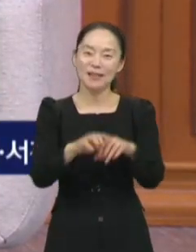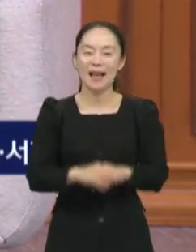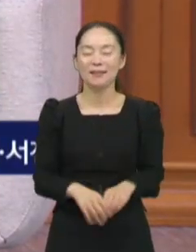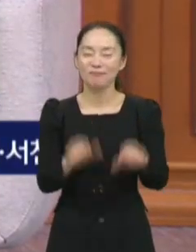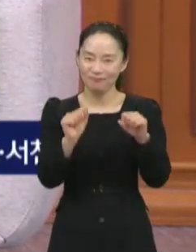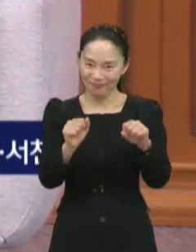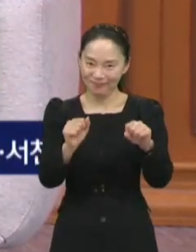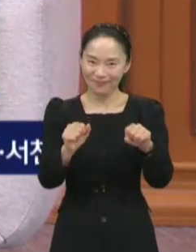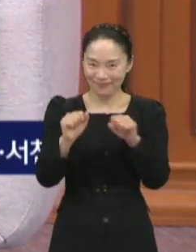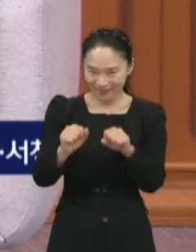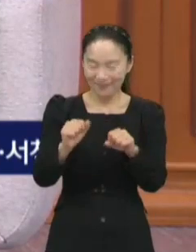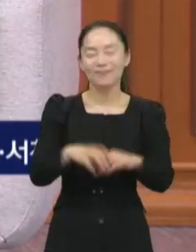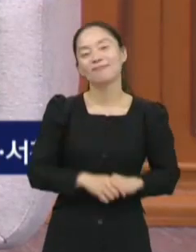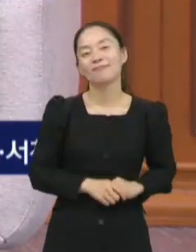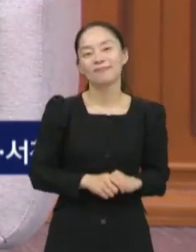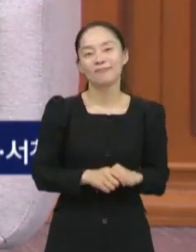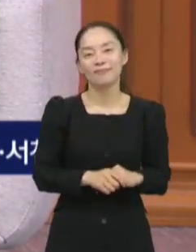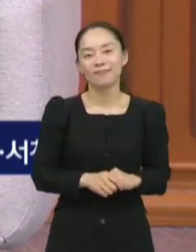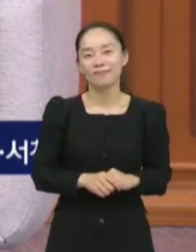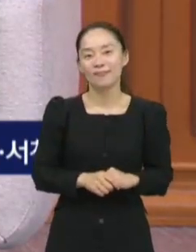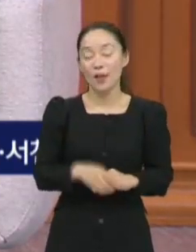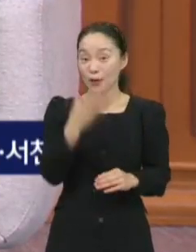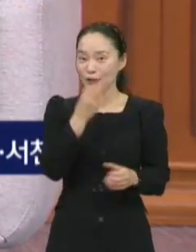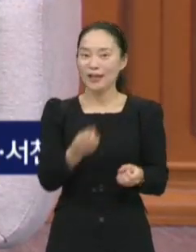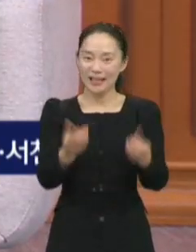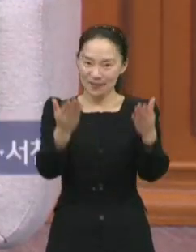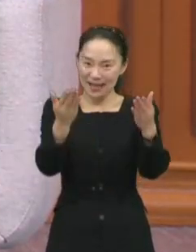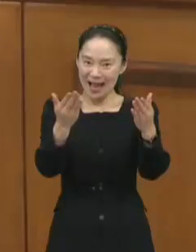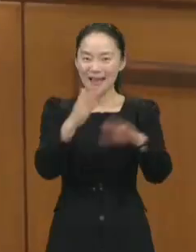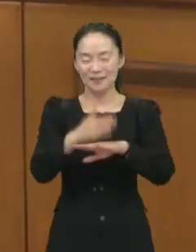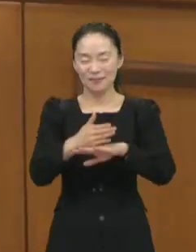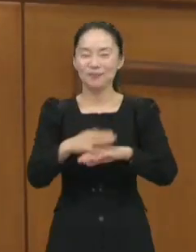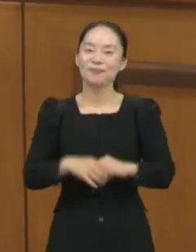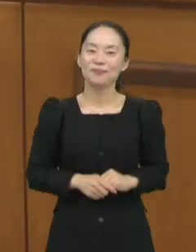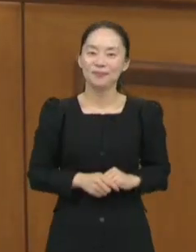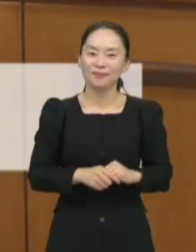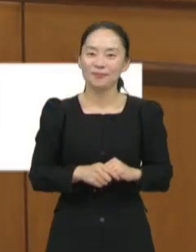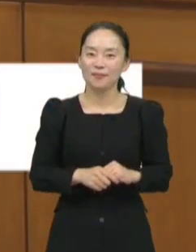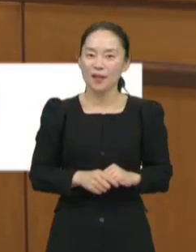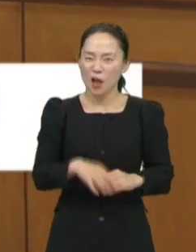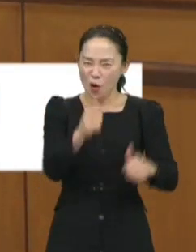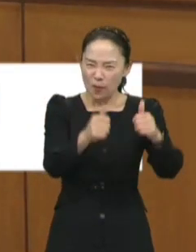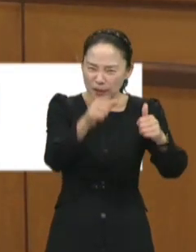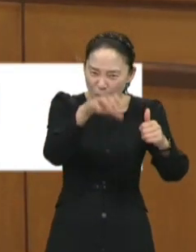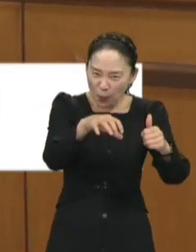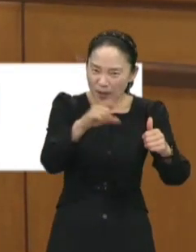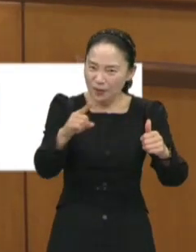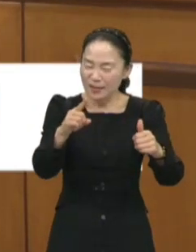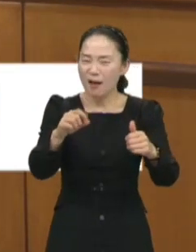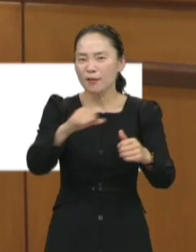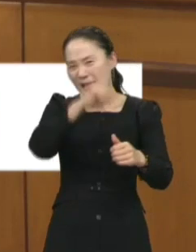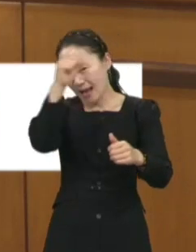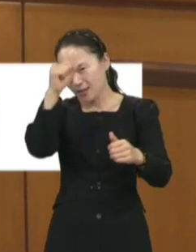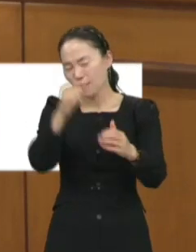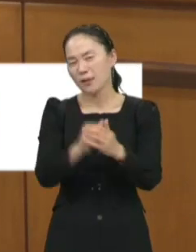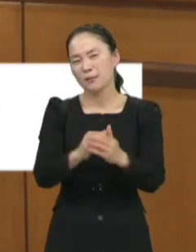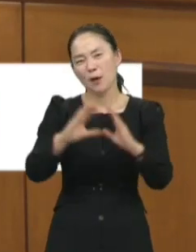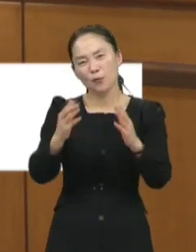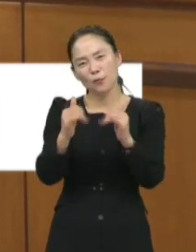안녕하십니까 안녕하세요 예 우선 축하드립니다 고맙습니다네 접전지 가운데 한 곳에서 당선되었지만